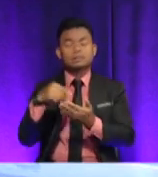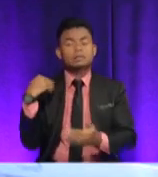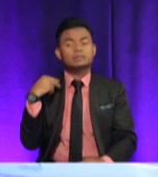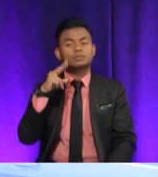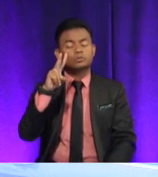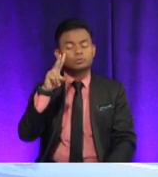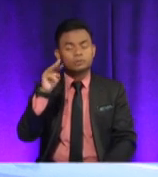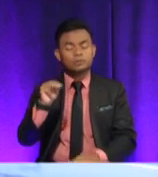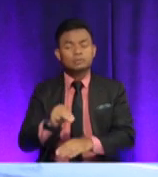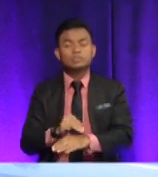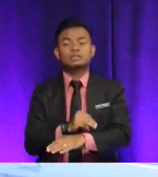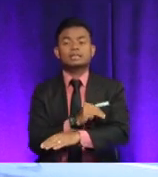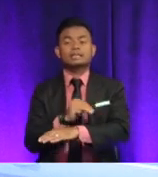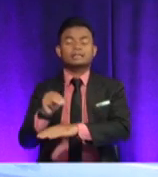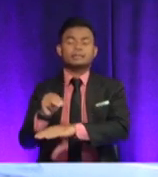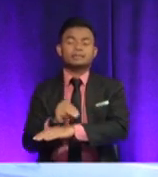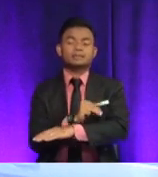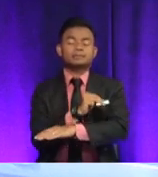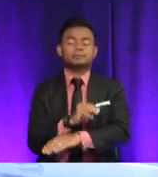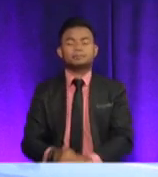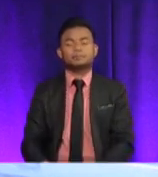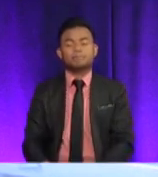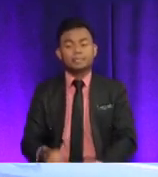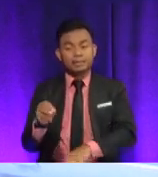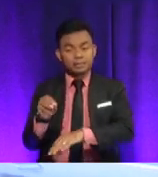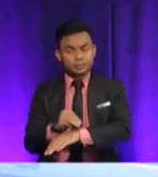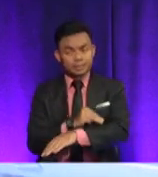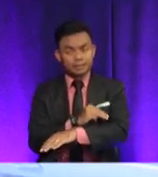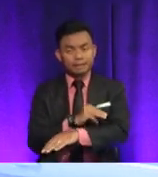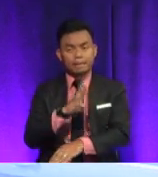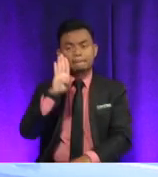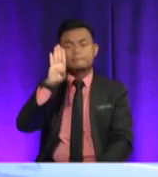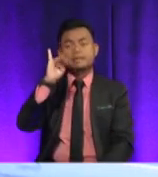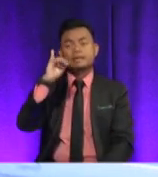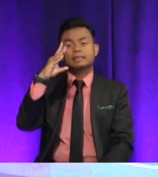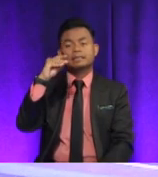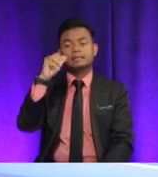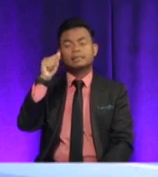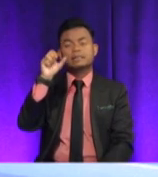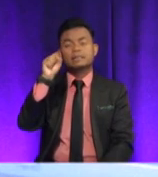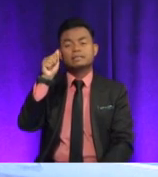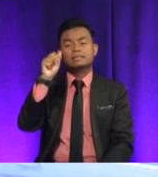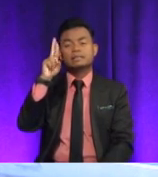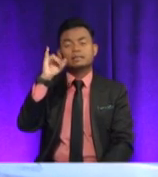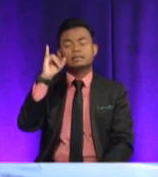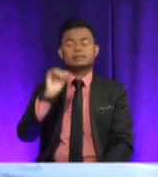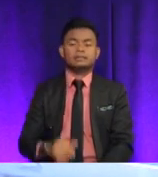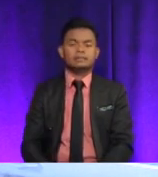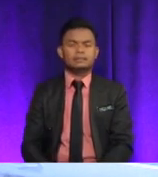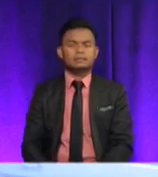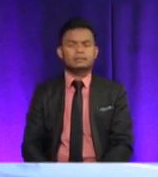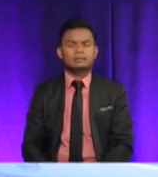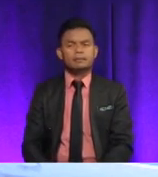episode ini kita akan belajar Syair Bidasari katanya Bidasari ini merupakan sebuah taman yang tidak tahu siapa